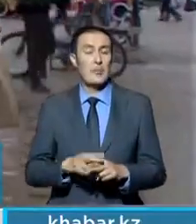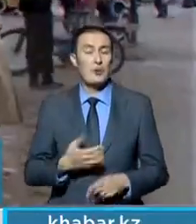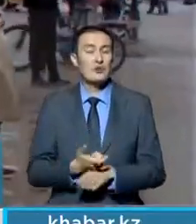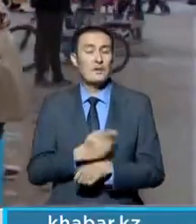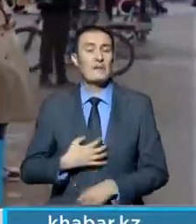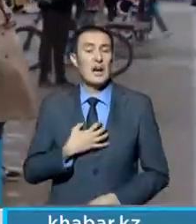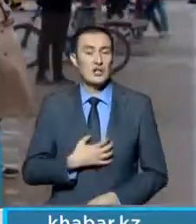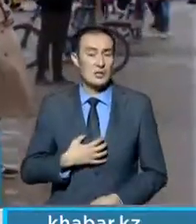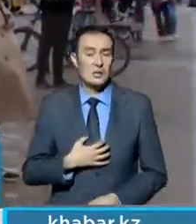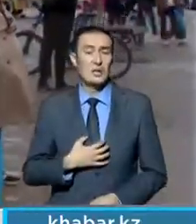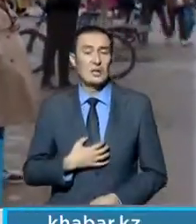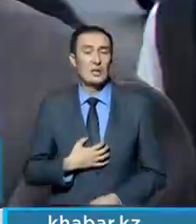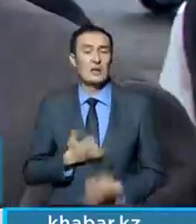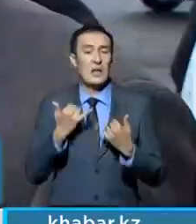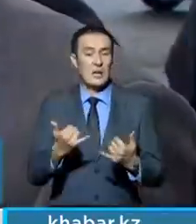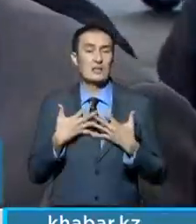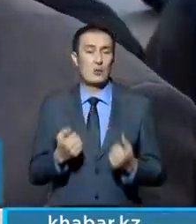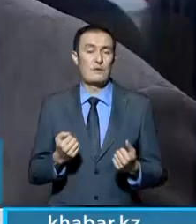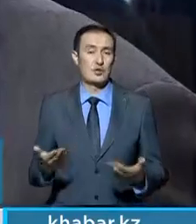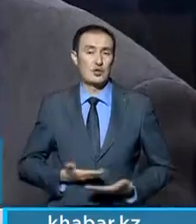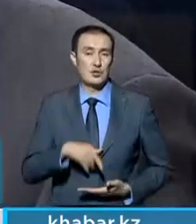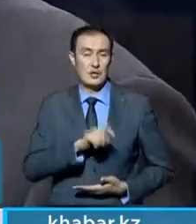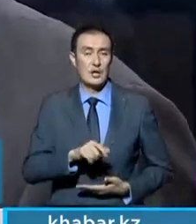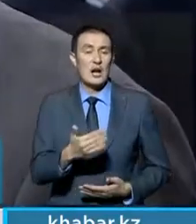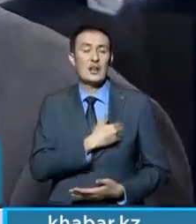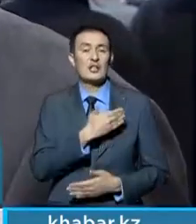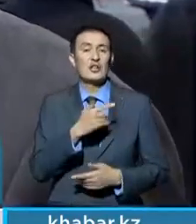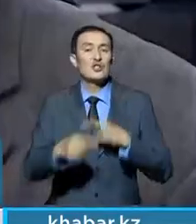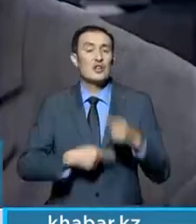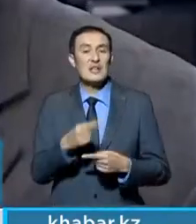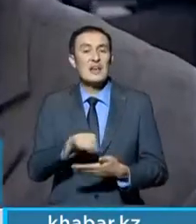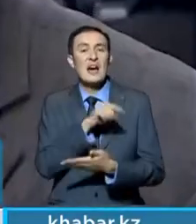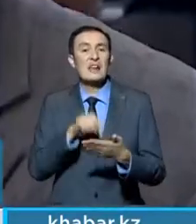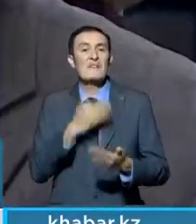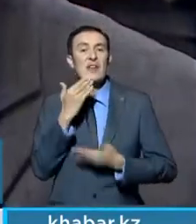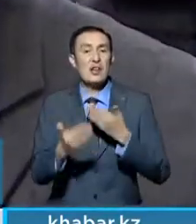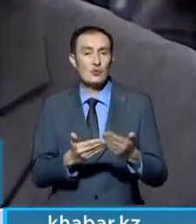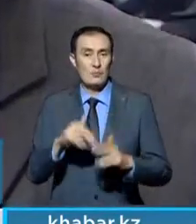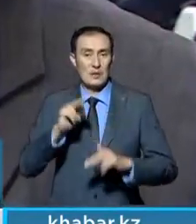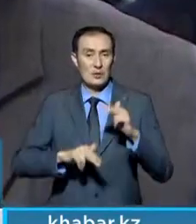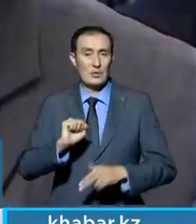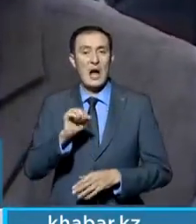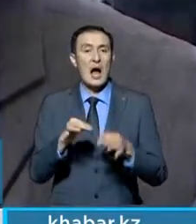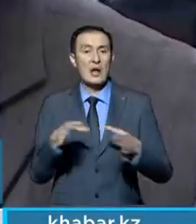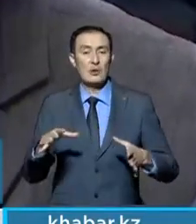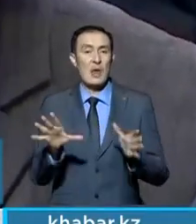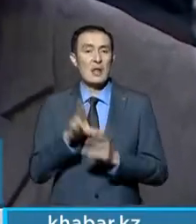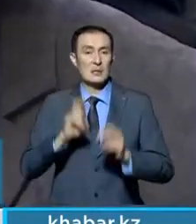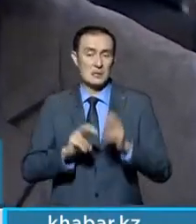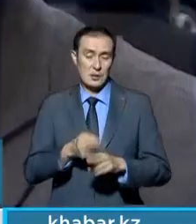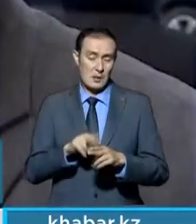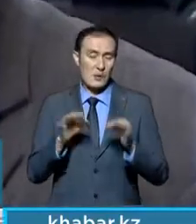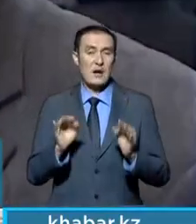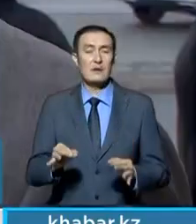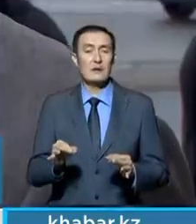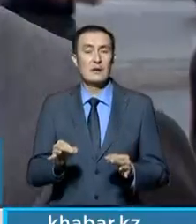очень важный момент для здоровой жизни. Хотят через референдум решат вот это построить вот эту атомную станцию. Ну это правильный шаг,